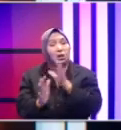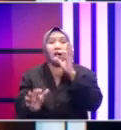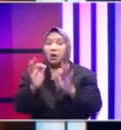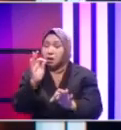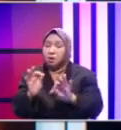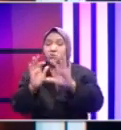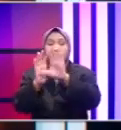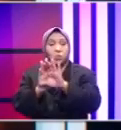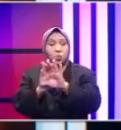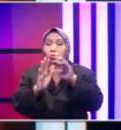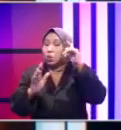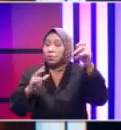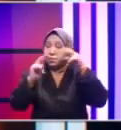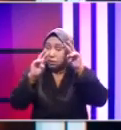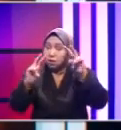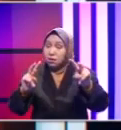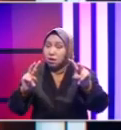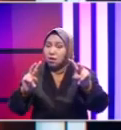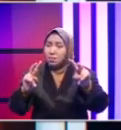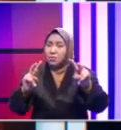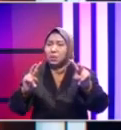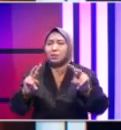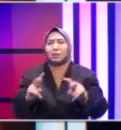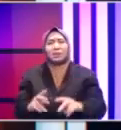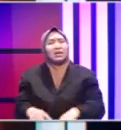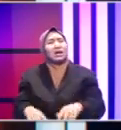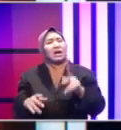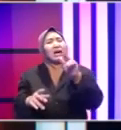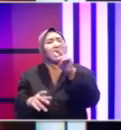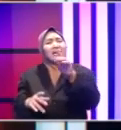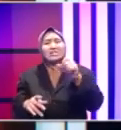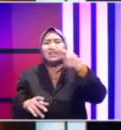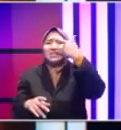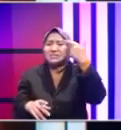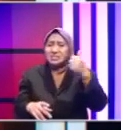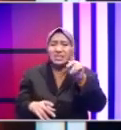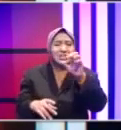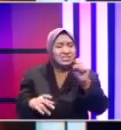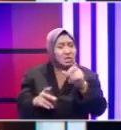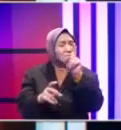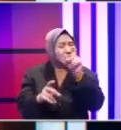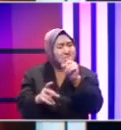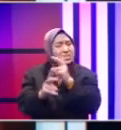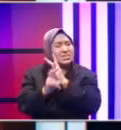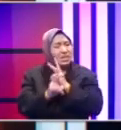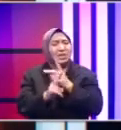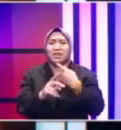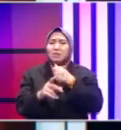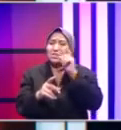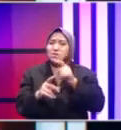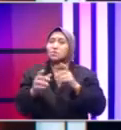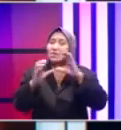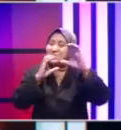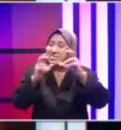kalau-kalau tonton lihat implikasi zihni sangat besar yang saya sebutkan tadi para suami kena berjaga-jaga kita perlu menjaga